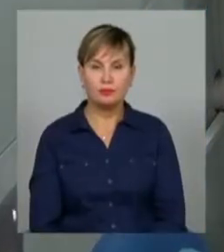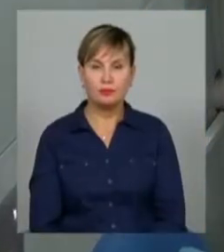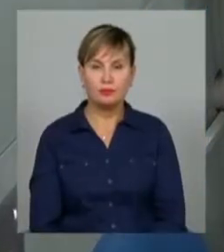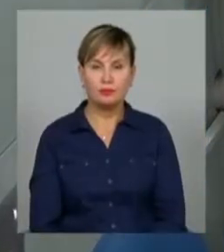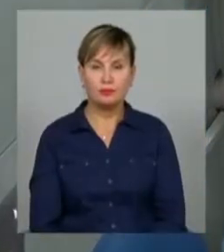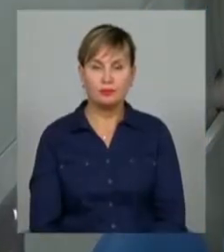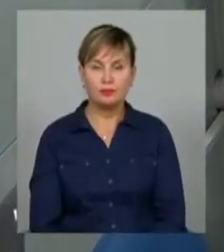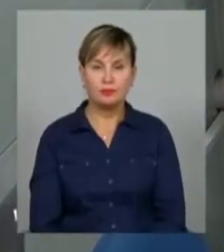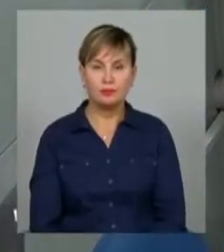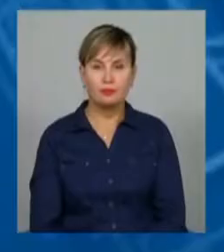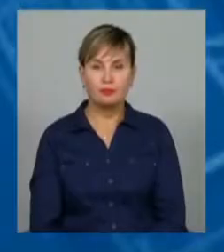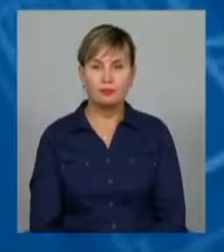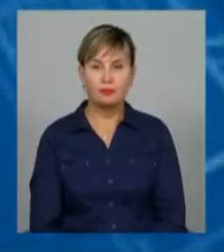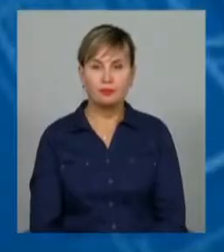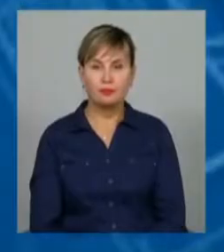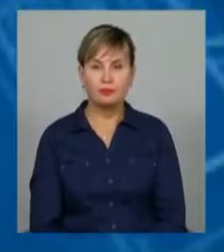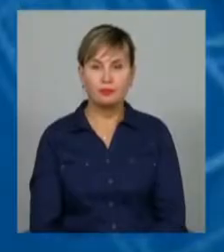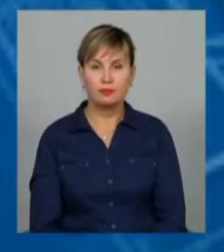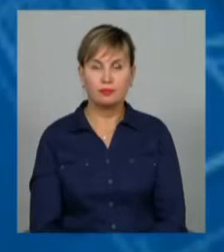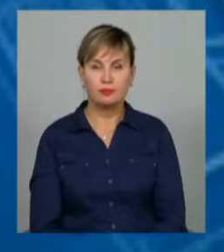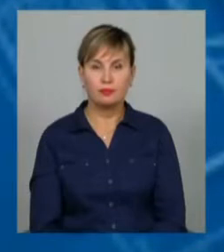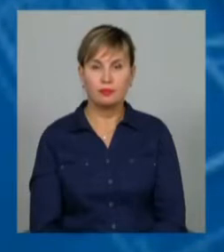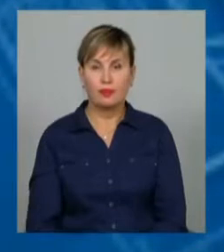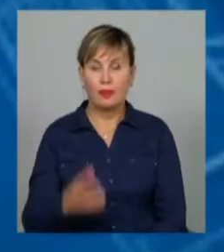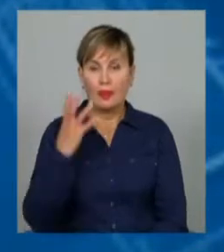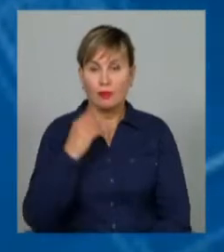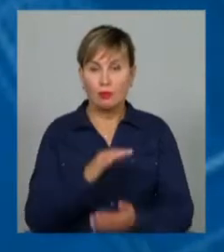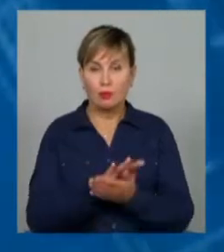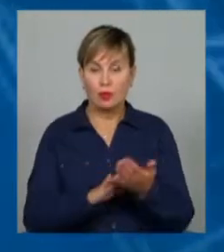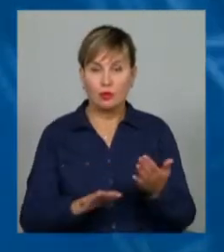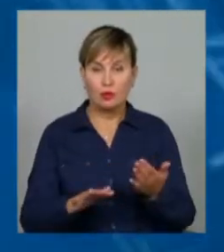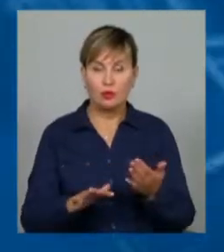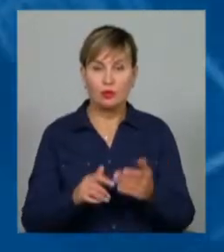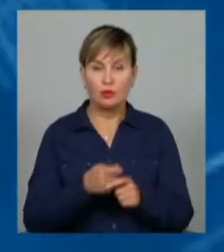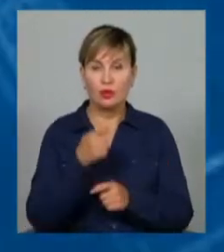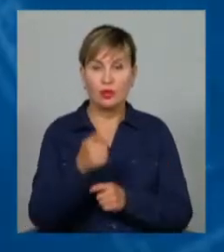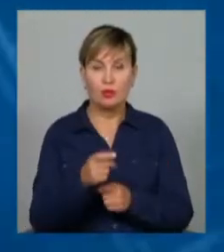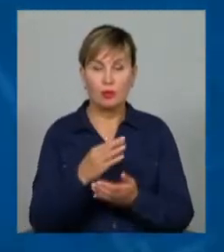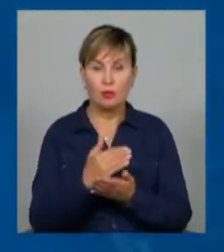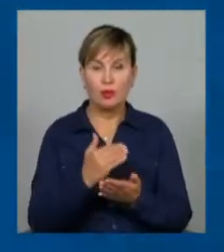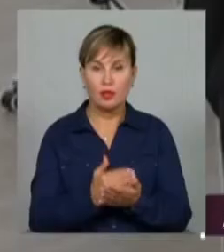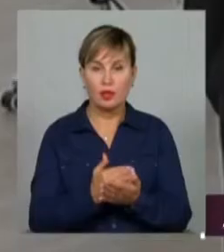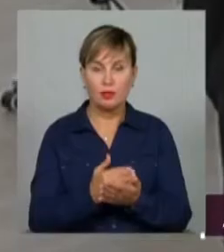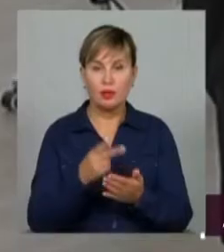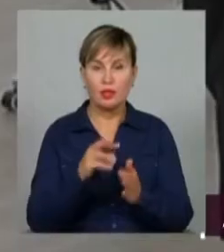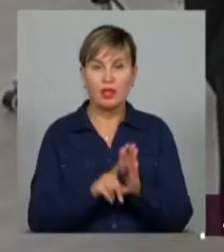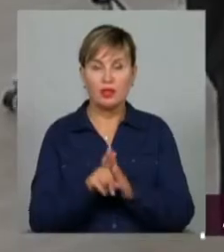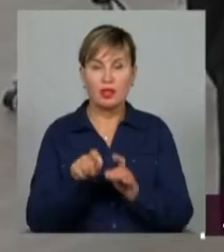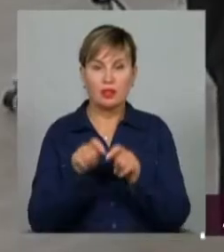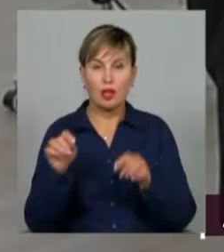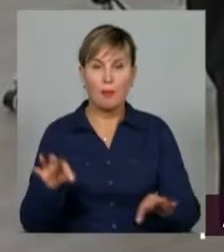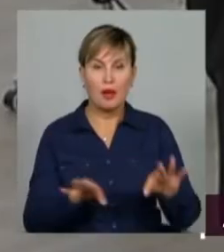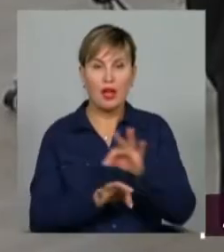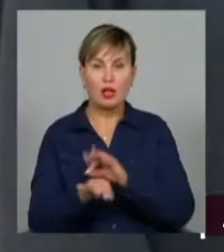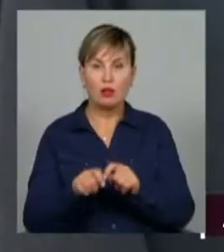телеканал «Алматы». Тем временем в Алматы продолжается сбор заявок по программе акселерации для стартапов. Проект